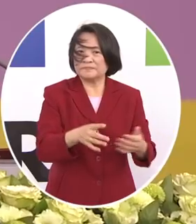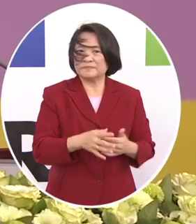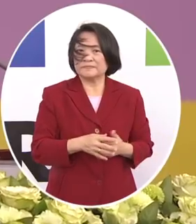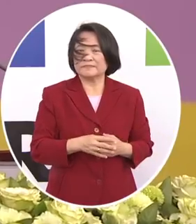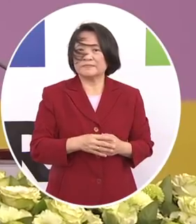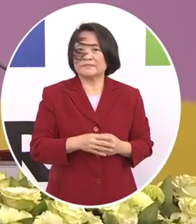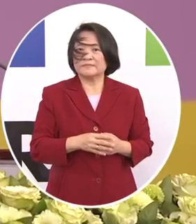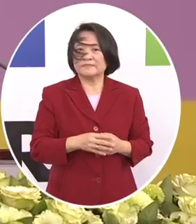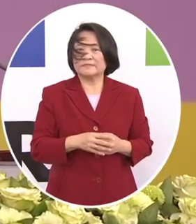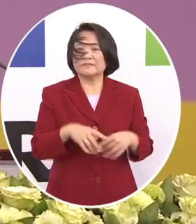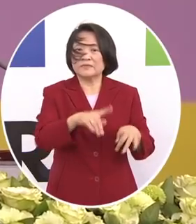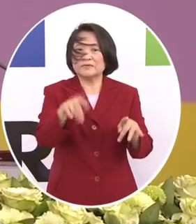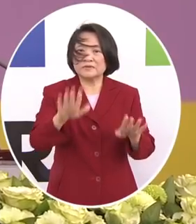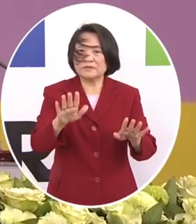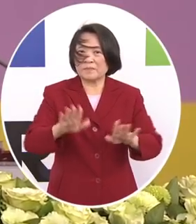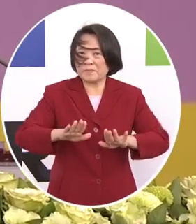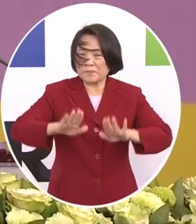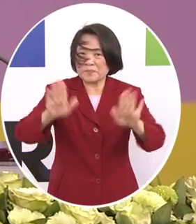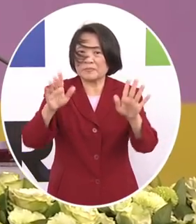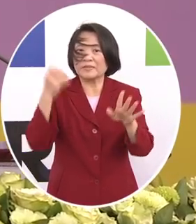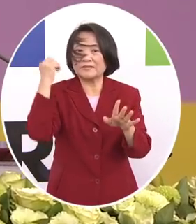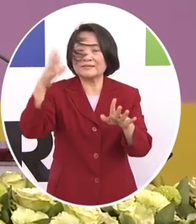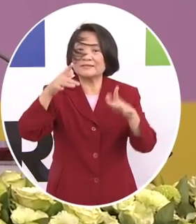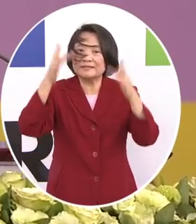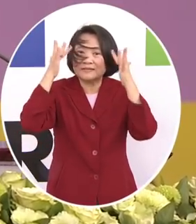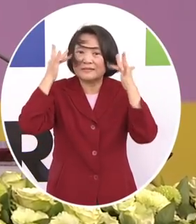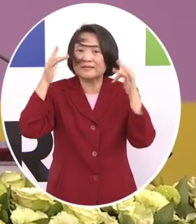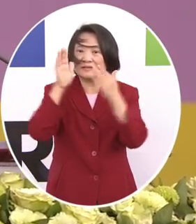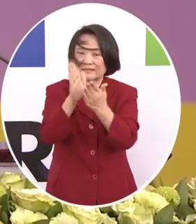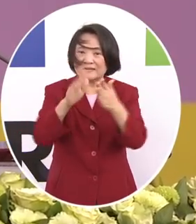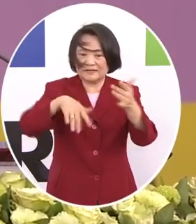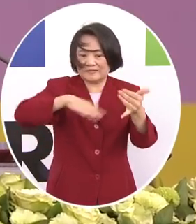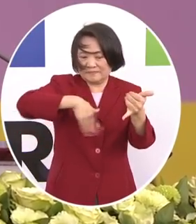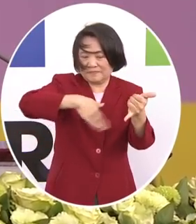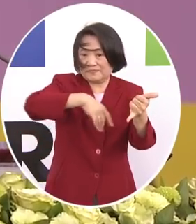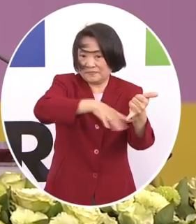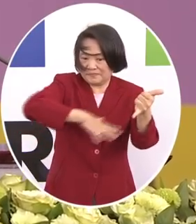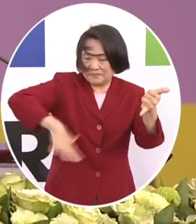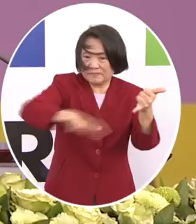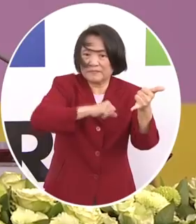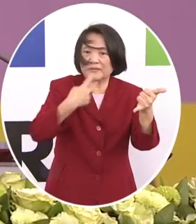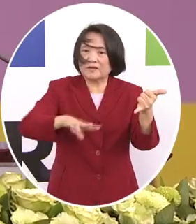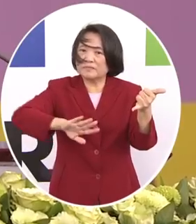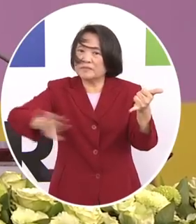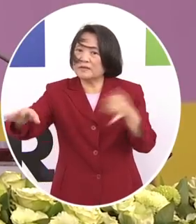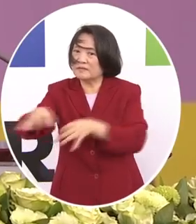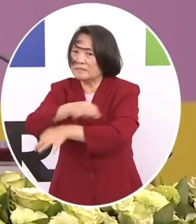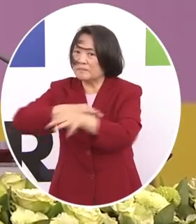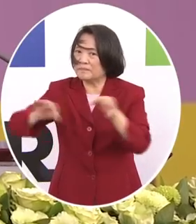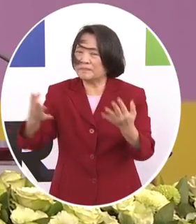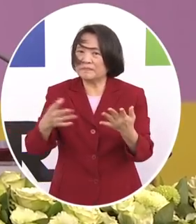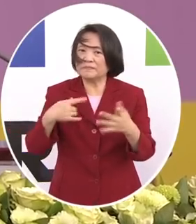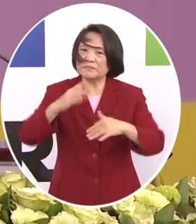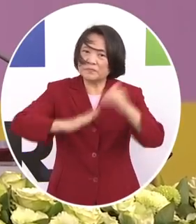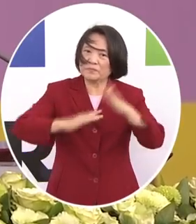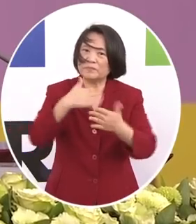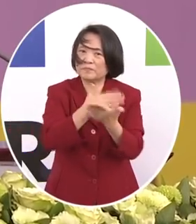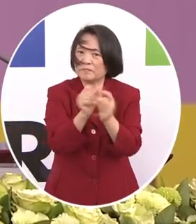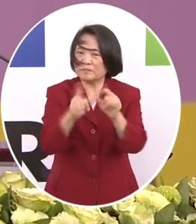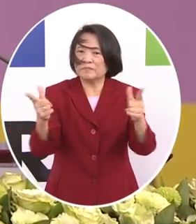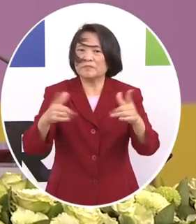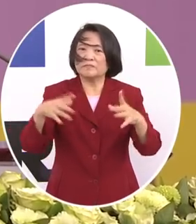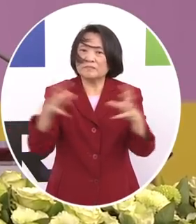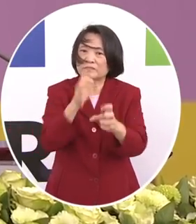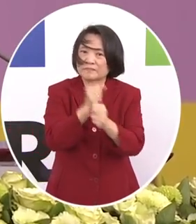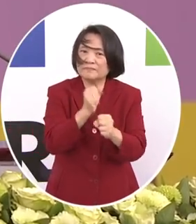具发展潜力的新南向国家及其他的新兴市场，透过多元的合作，共同打造